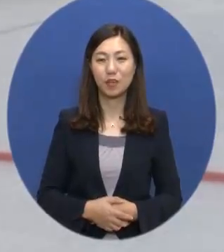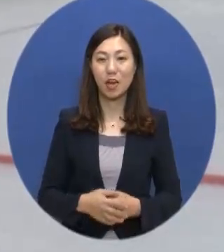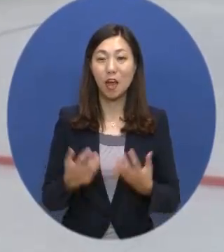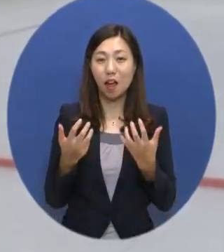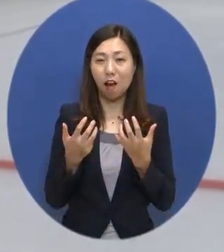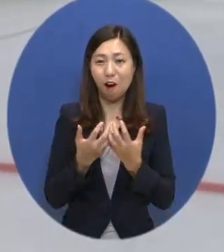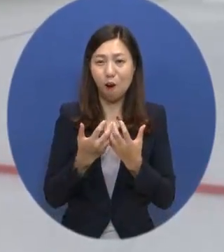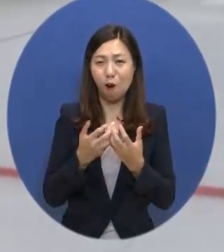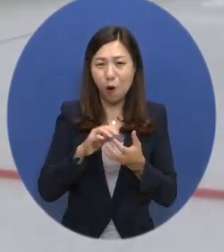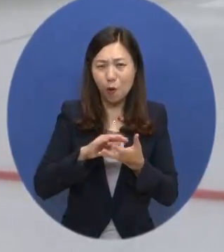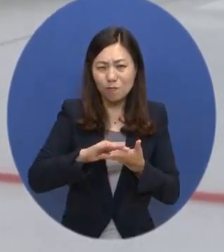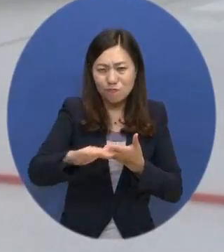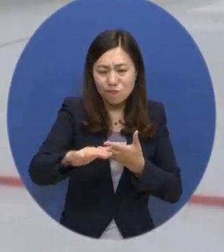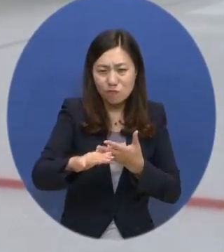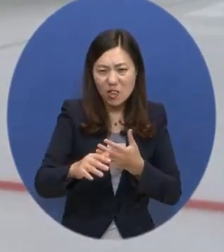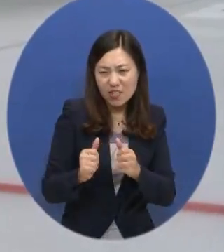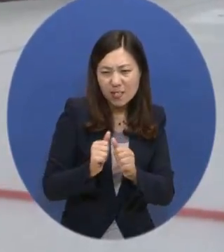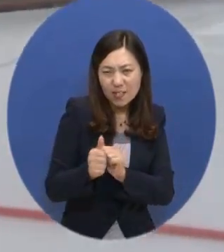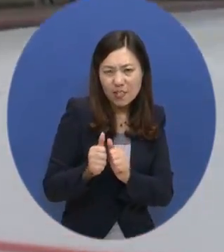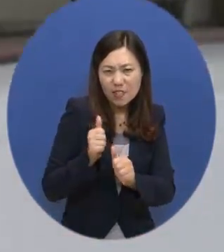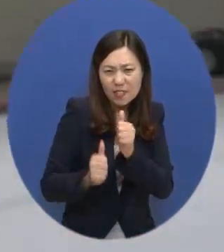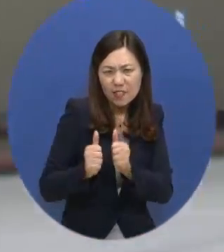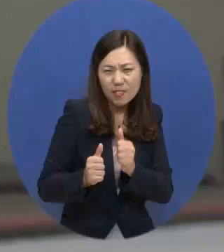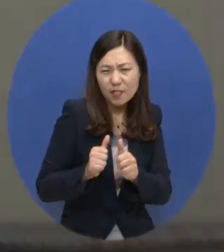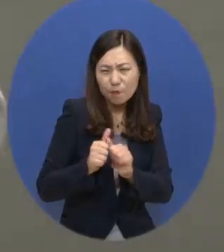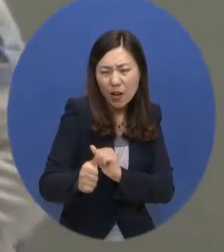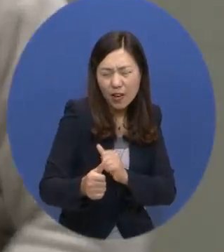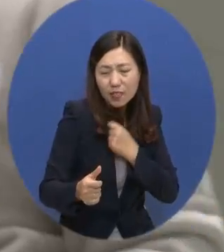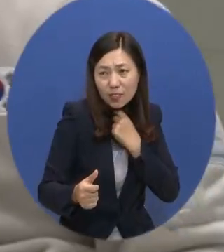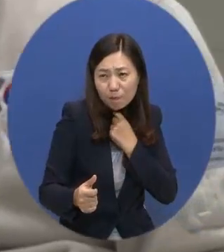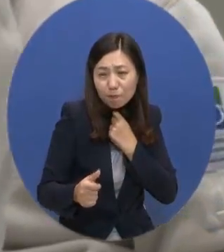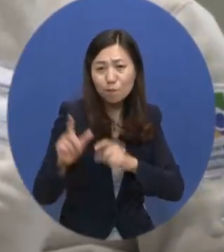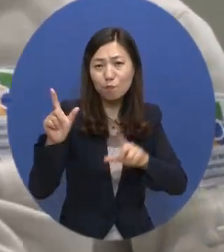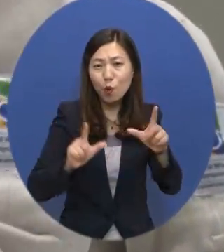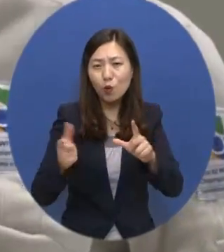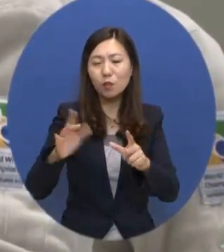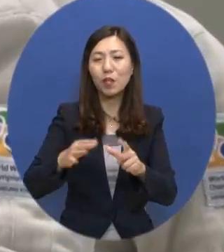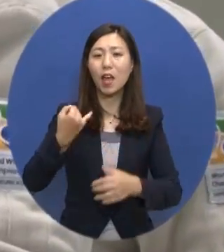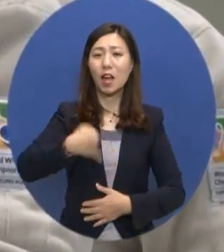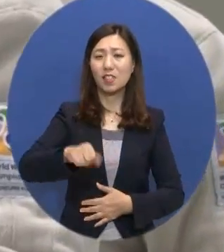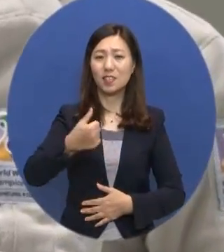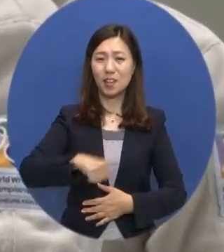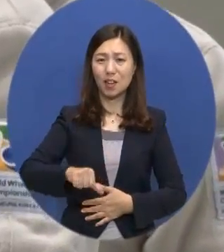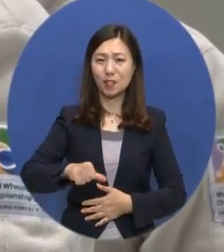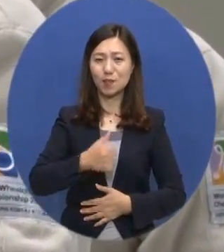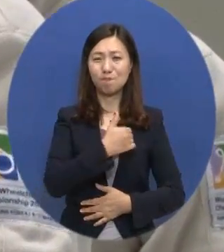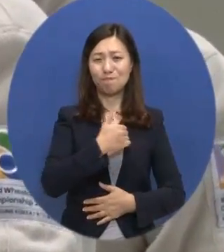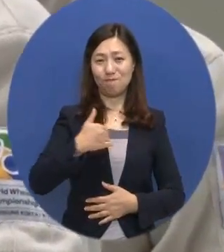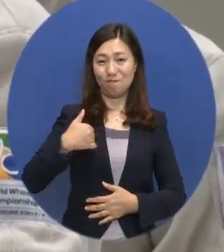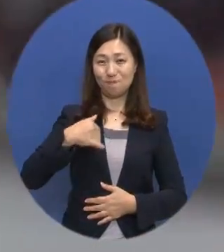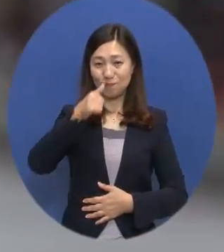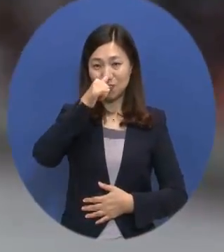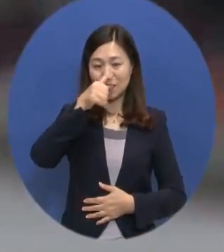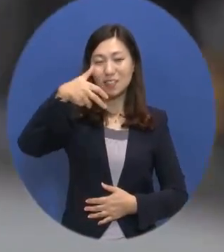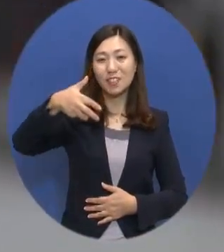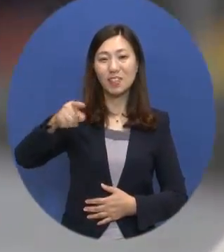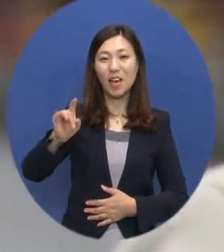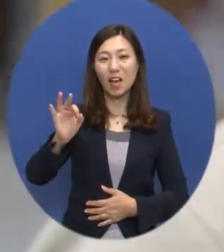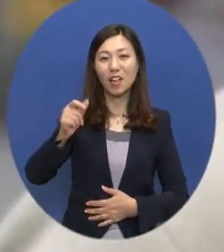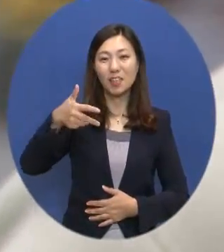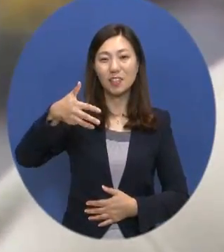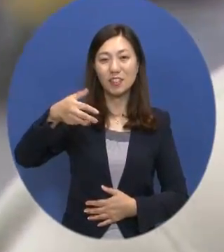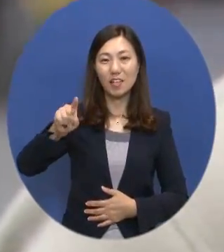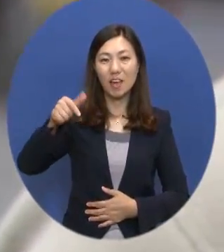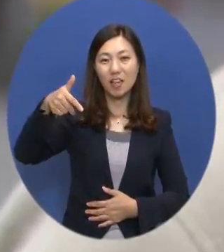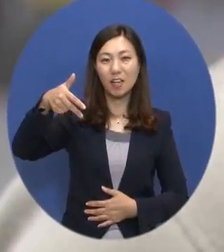빙상위에서는 승부욕 가득한 모습이지만 자녀들에게만큼은 한없이 풀어지는 딸바보 차재관 선수를 위해